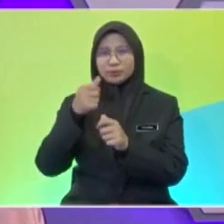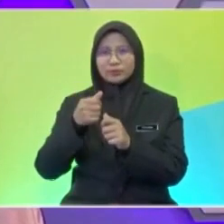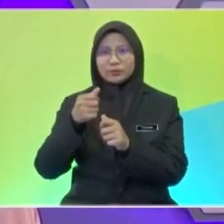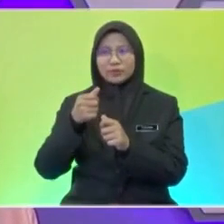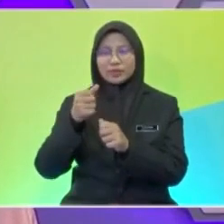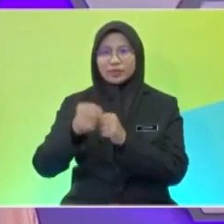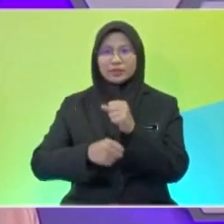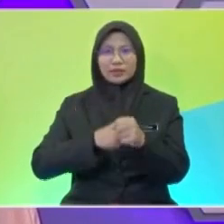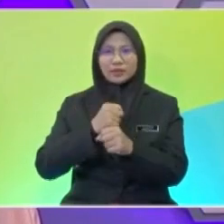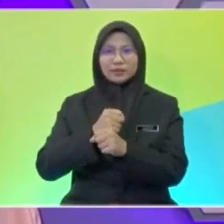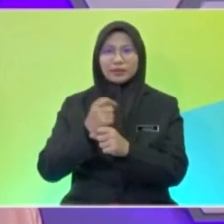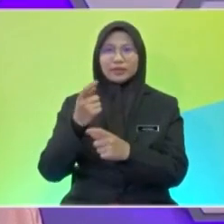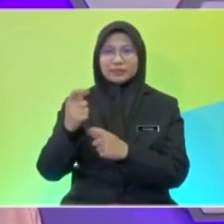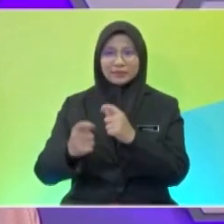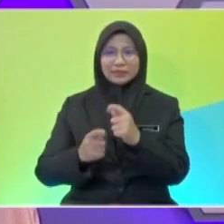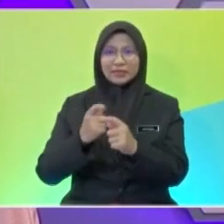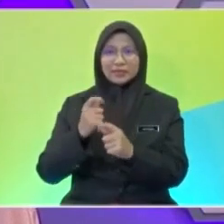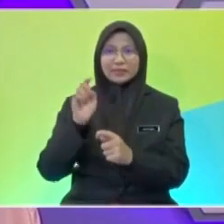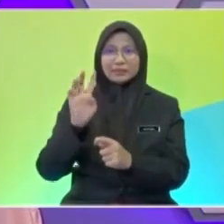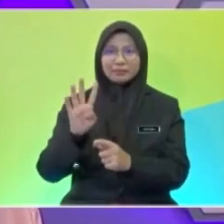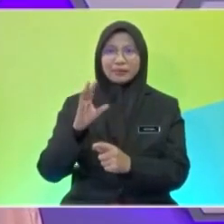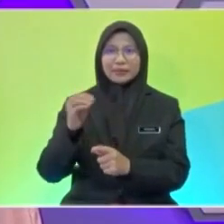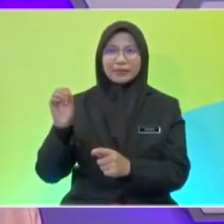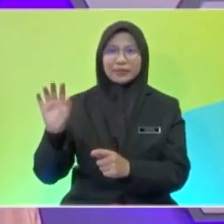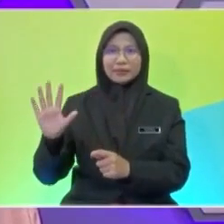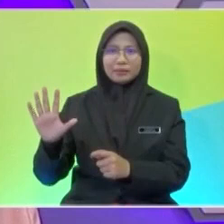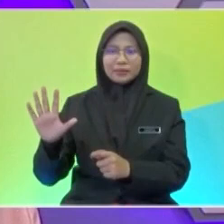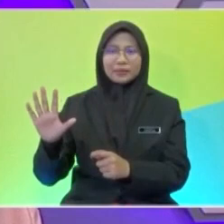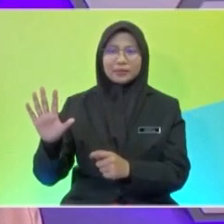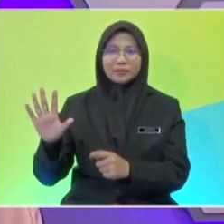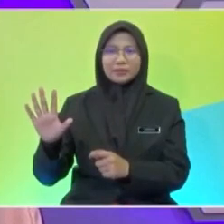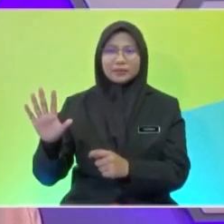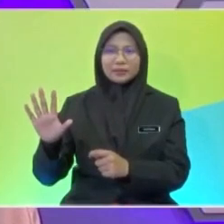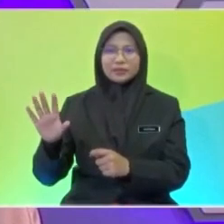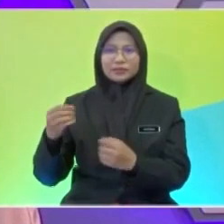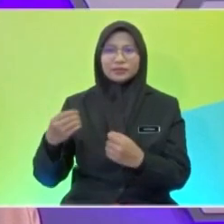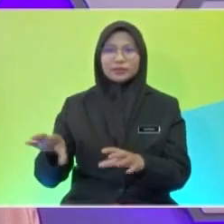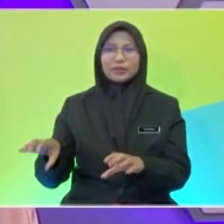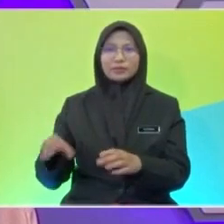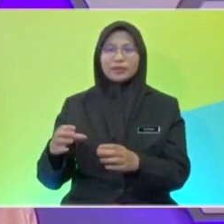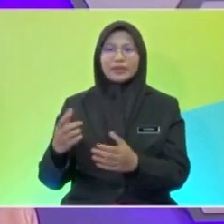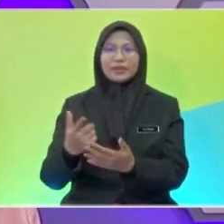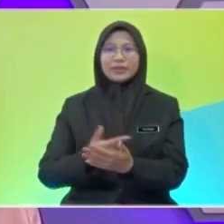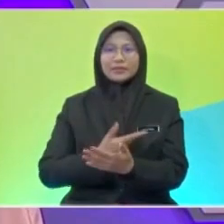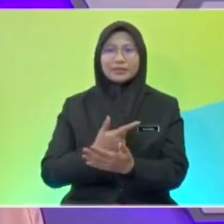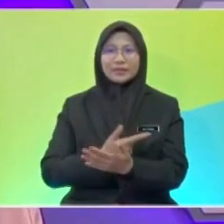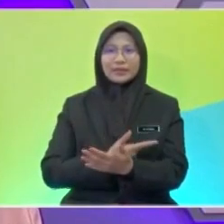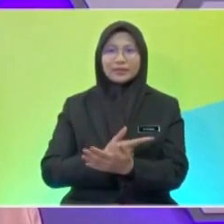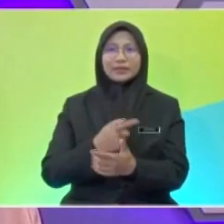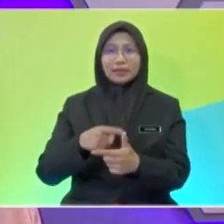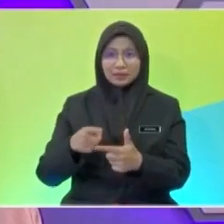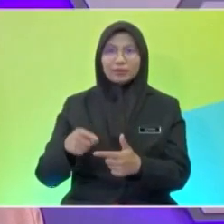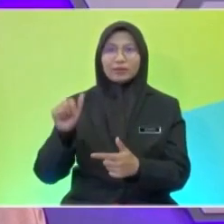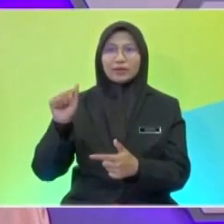calon-calon pemeriksaan SPM sebenarnya telah menjalankan Latihan Kerja kursus ataupun Amali namanya